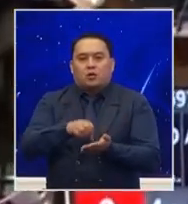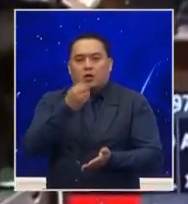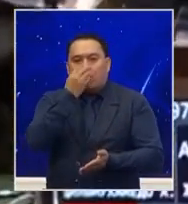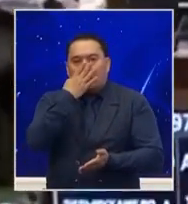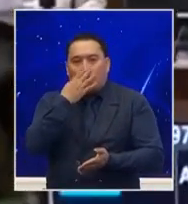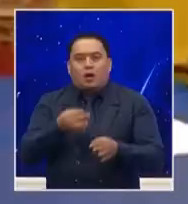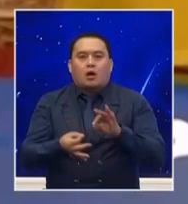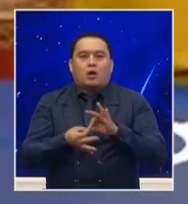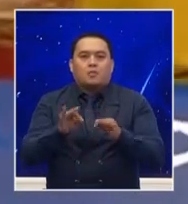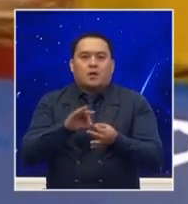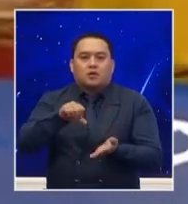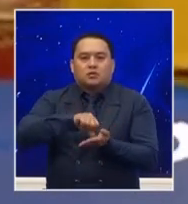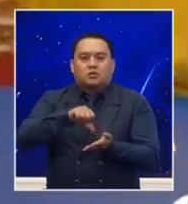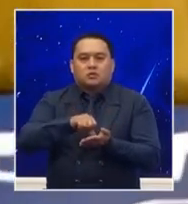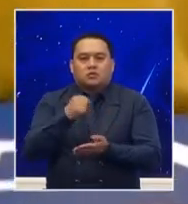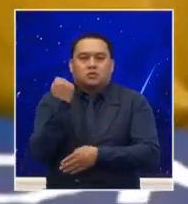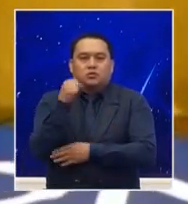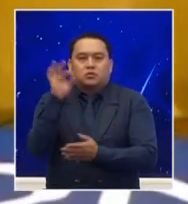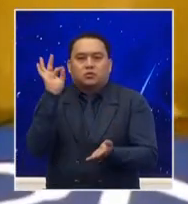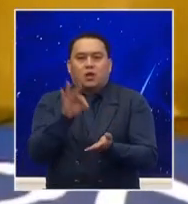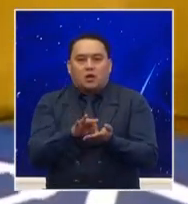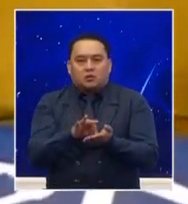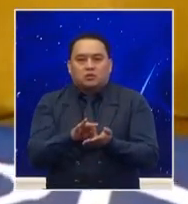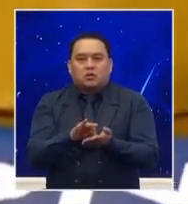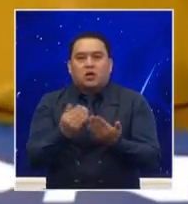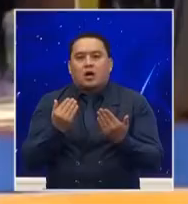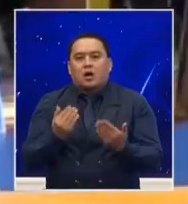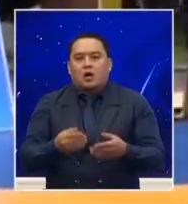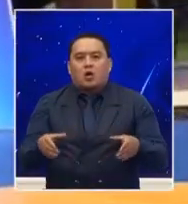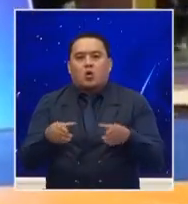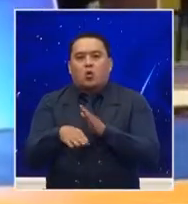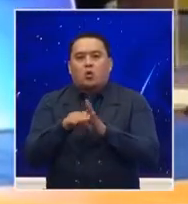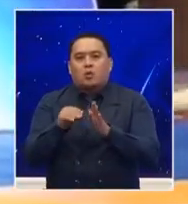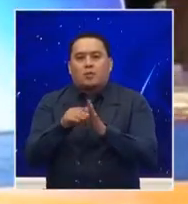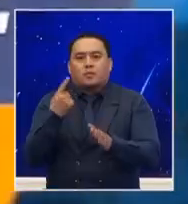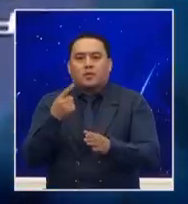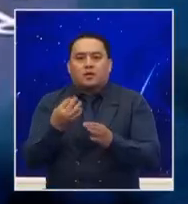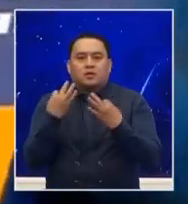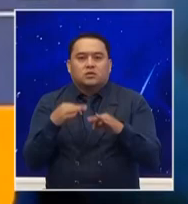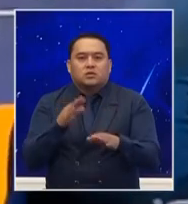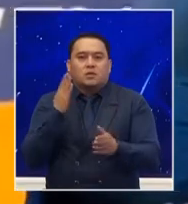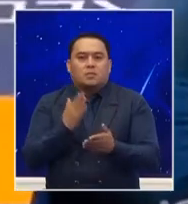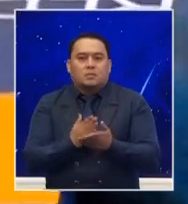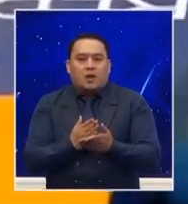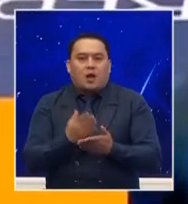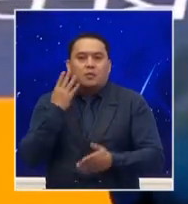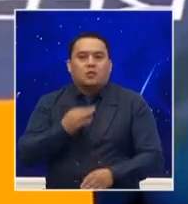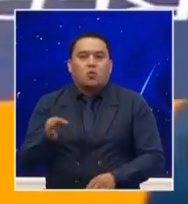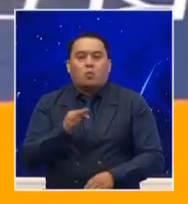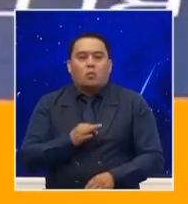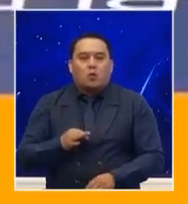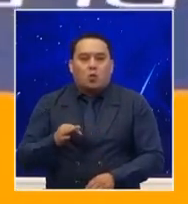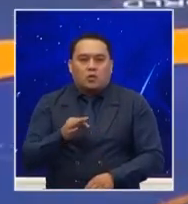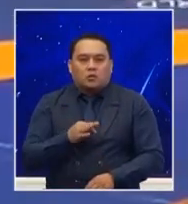Токио олимпиадасының жолдамасына иелік етуді көздеп отыр. Әзірге ел құрамасында бір лицензия бар. Оны былтыр жетісулық спортшы